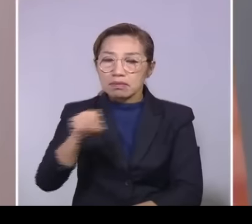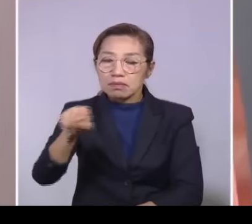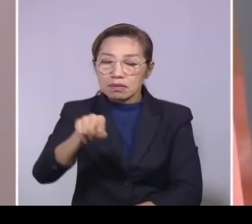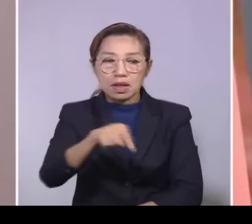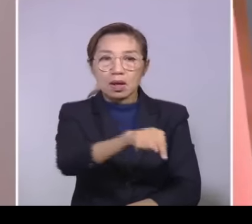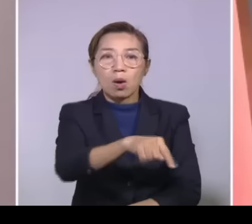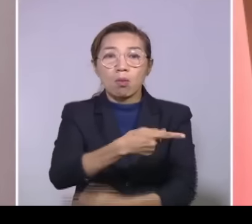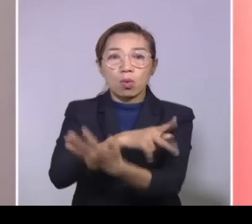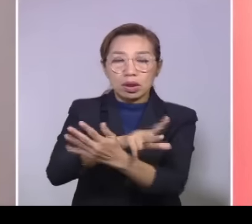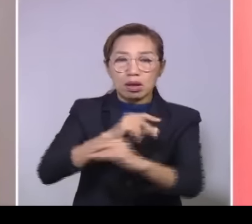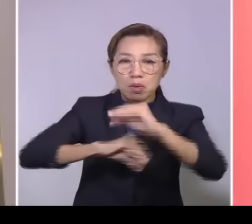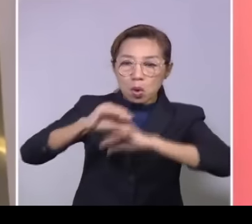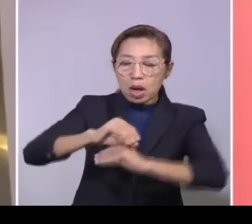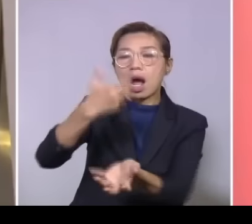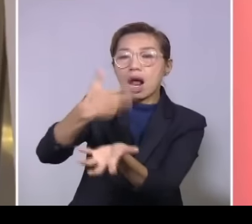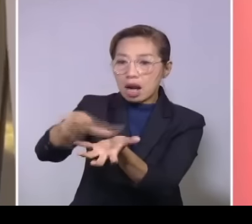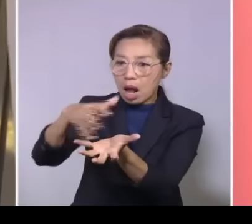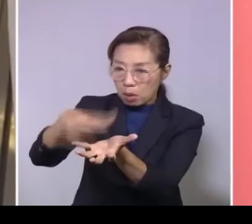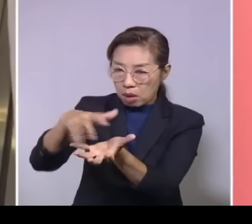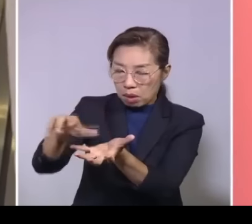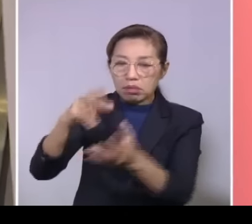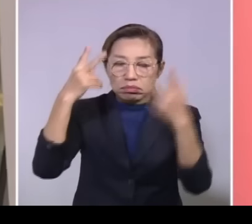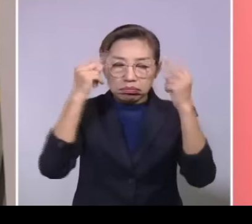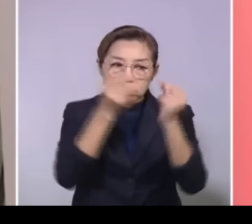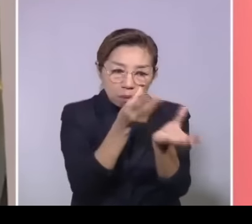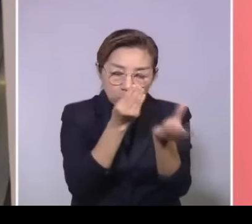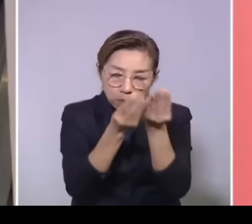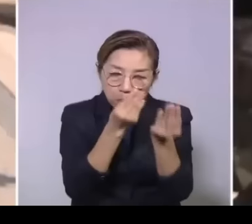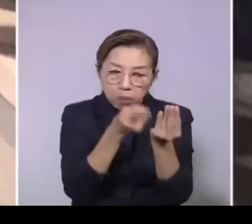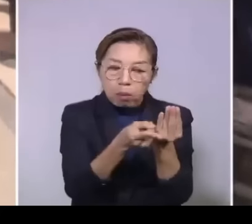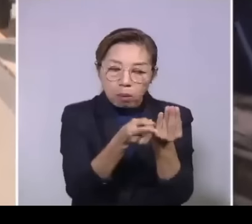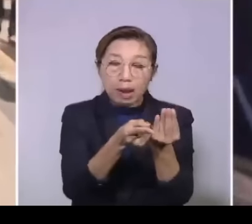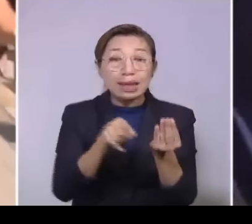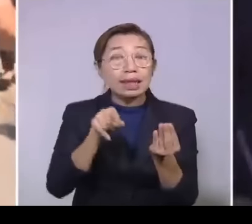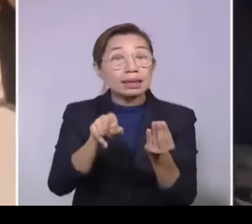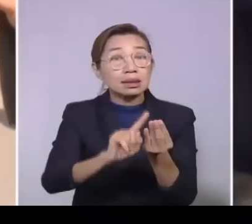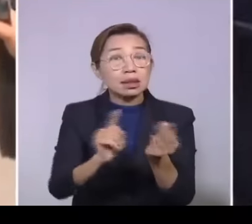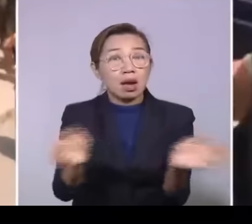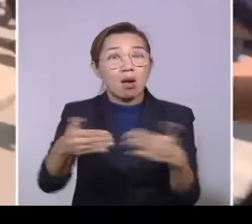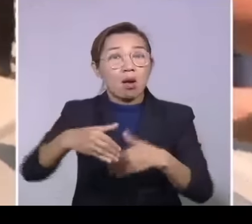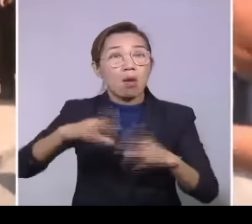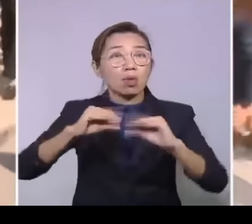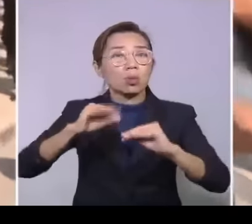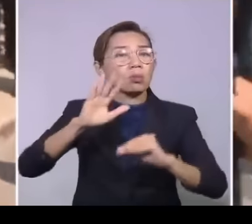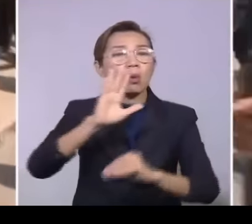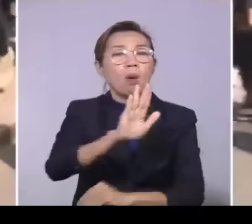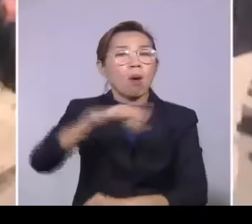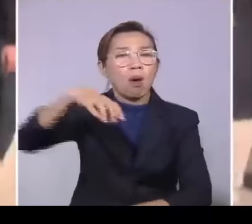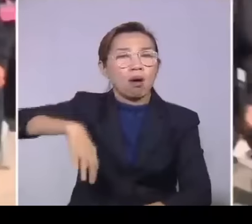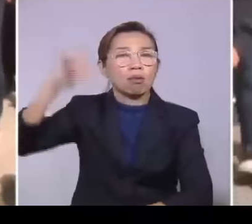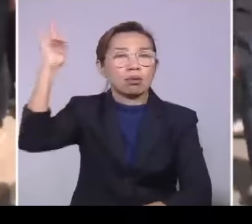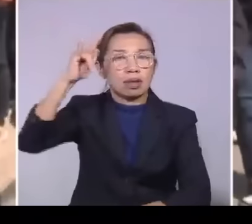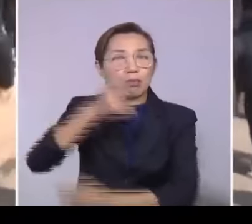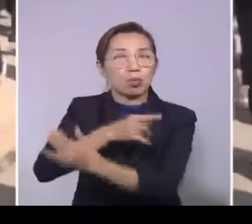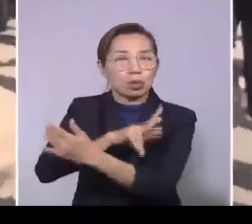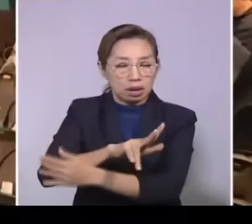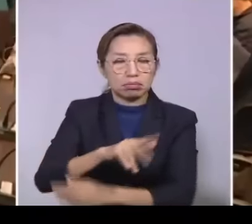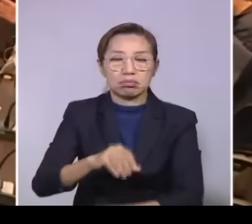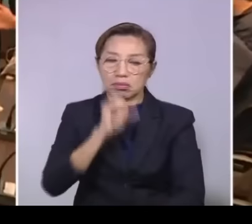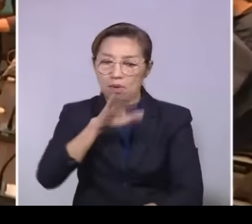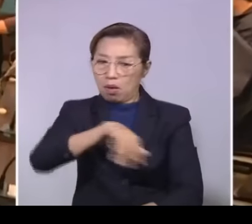ฟังรายงานสรุปโครงการต่างๆจากหน่วยงานที่เกี่ยวห้องเกี่ยวข้องนะครับที่ห้องประชุมทากยานภูเก็ตแล้วก็ขอบคุณทุกฝ่ายที่